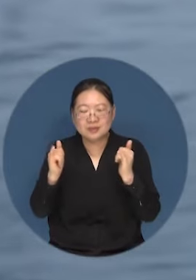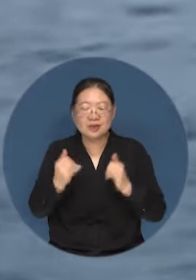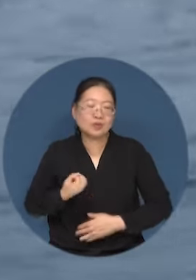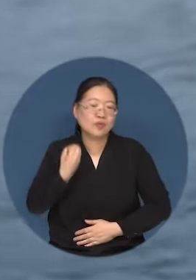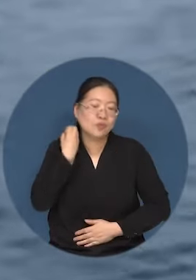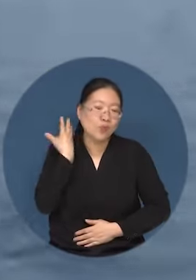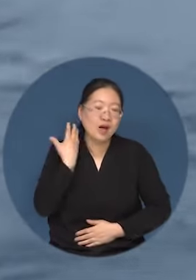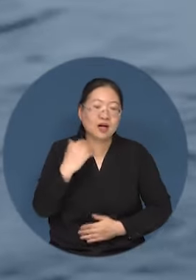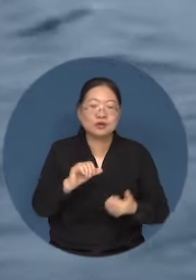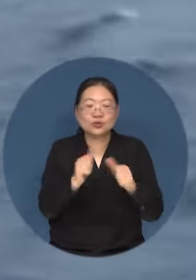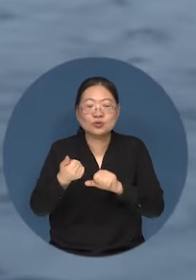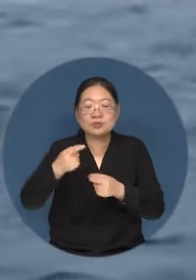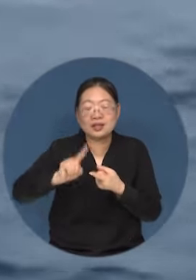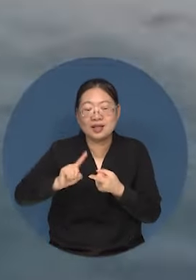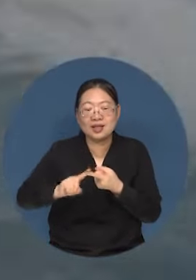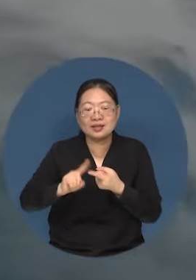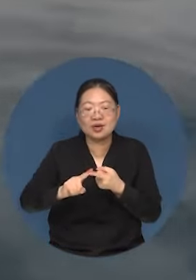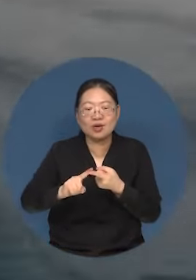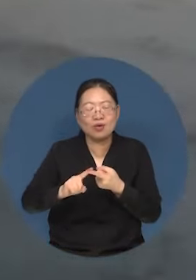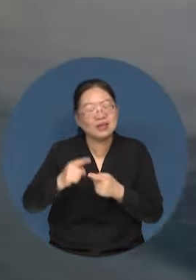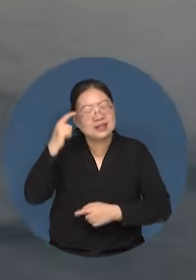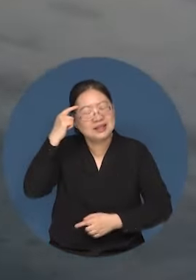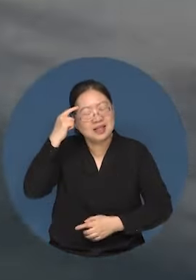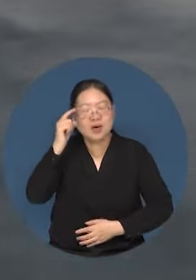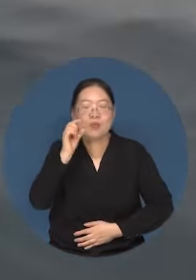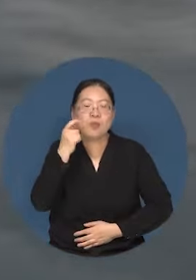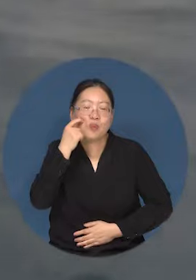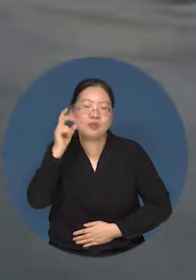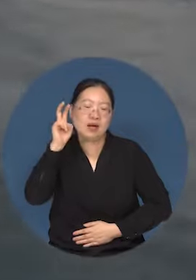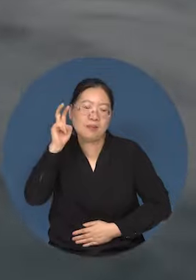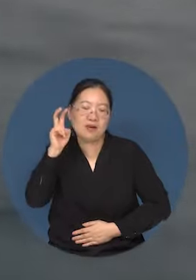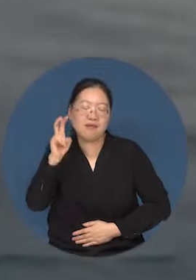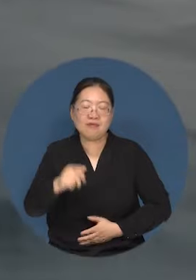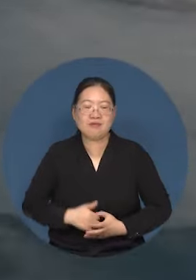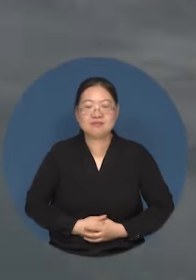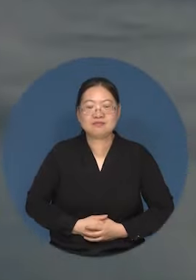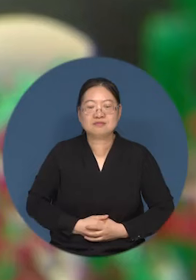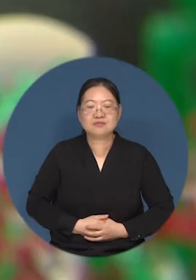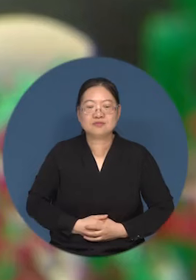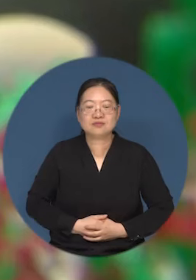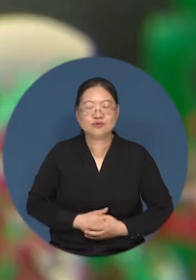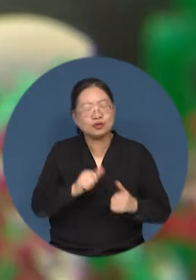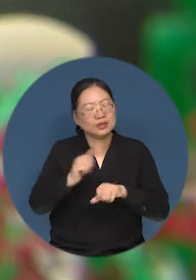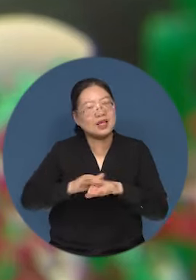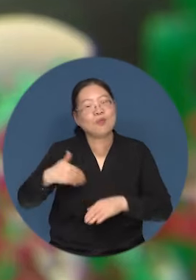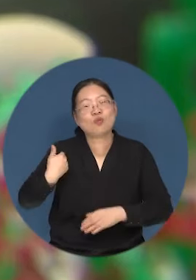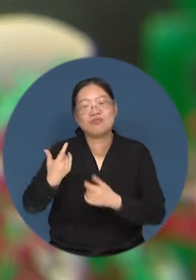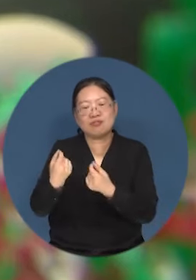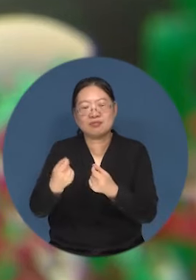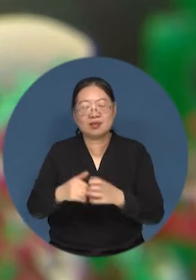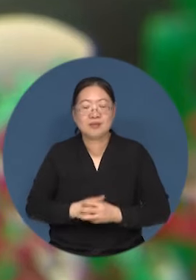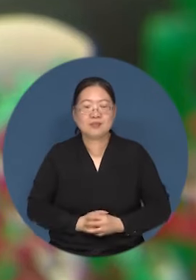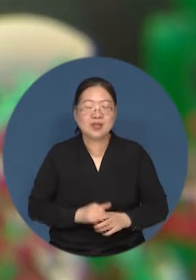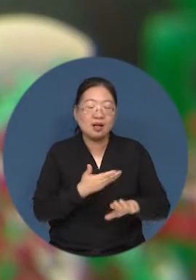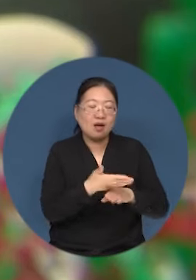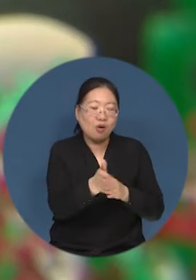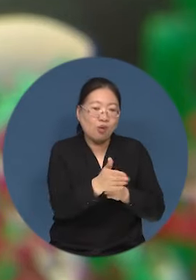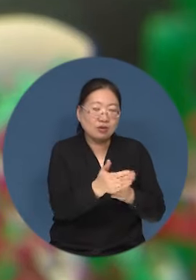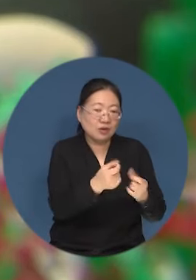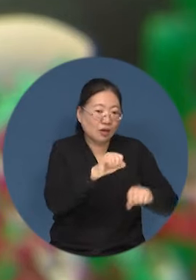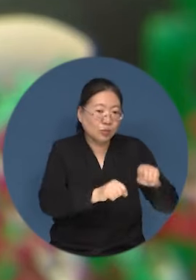돌고래가 그 죽음이라는 걸 인지하지 못하는 게 아닌가 그렇게 추정을 하기도 합니다. 이 다른 어류들은 그런 행동하는 거